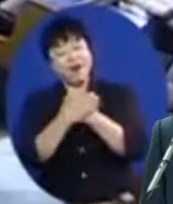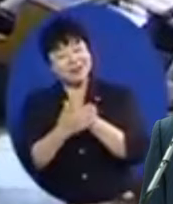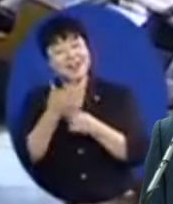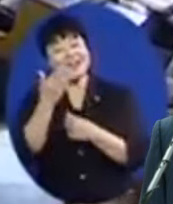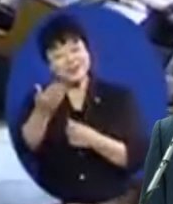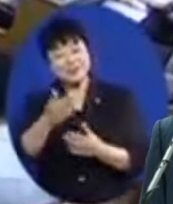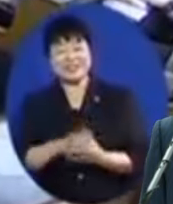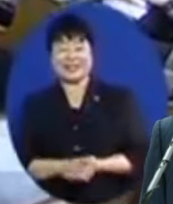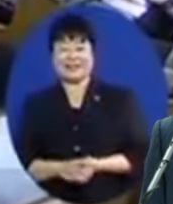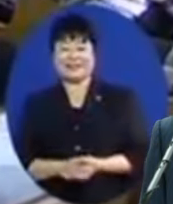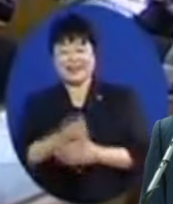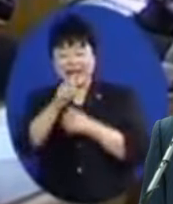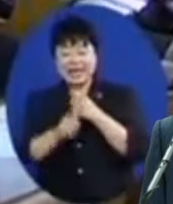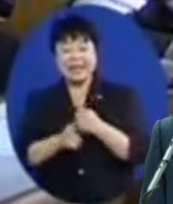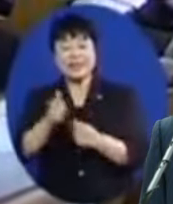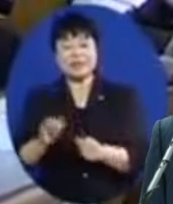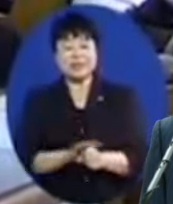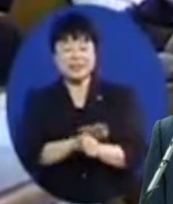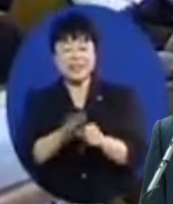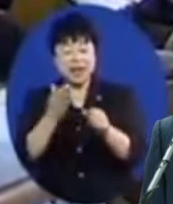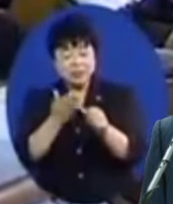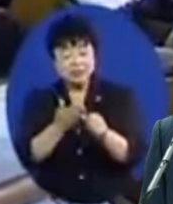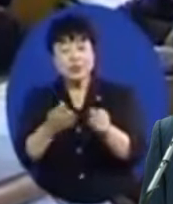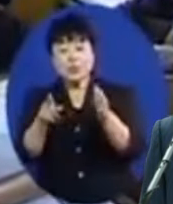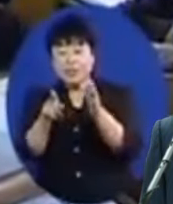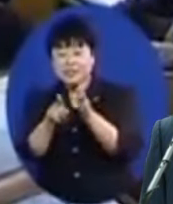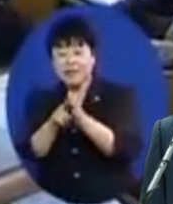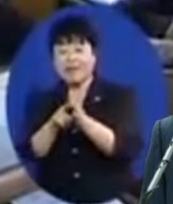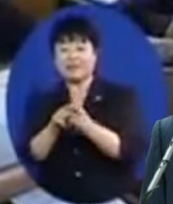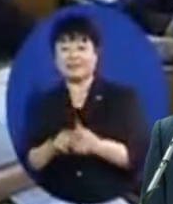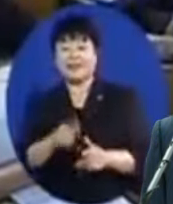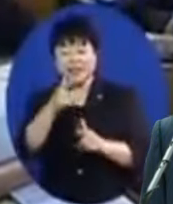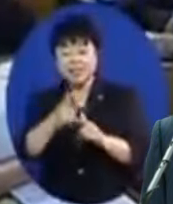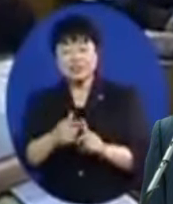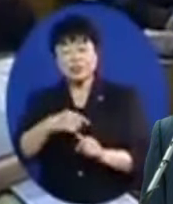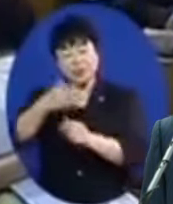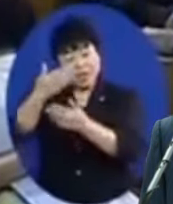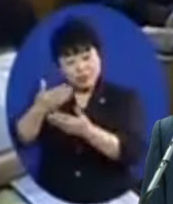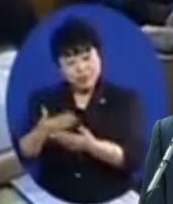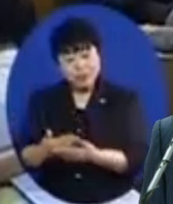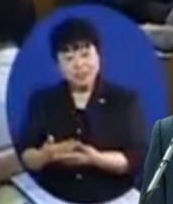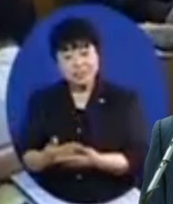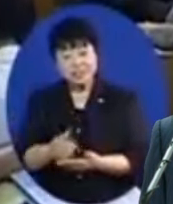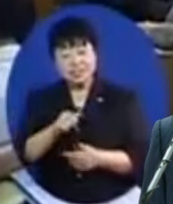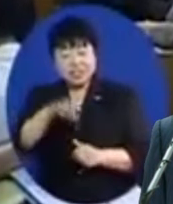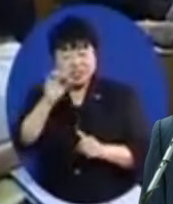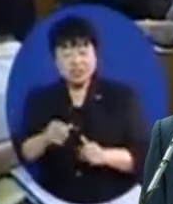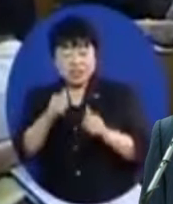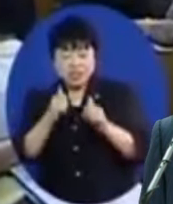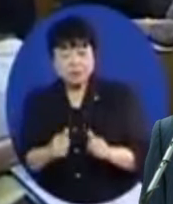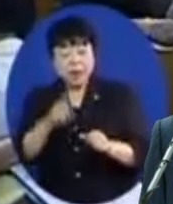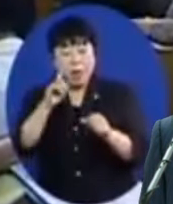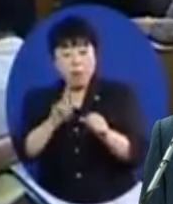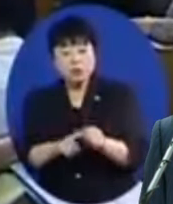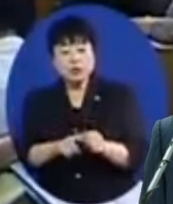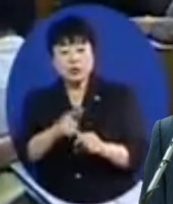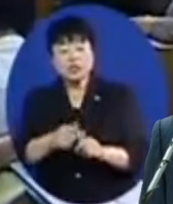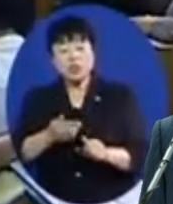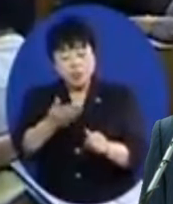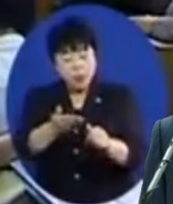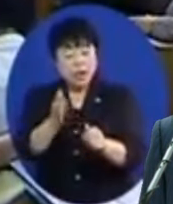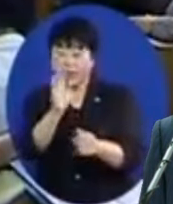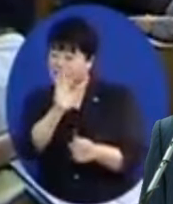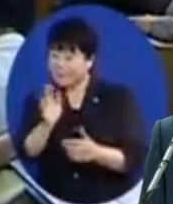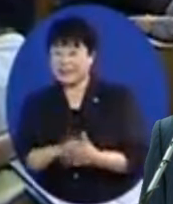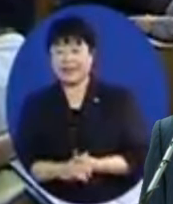주시는 것입니다. 하나님은 우리를 사랑하기 위해서 예수님을 보낼지 우리를 정죄하고 심판하기 위해서 예수님을 보낸